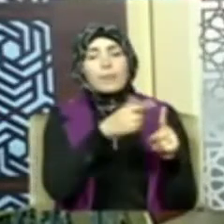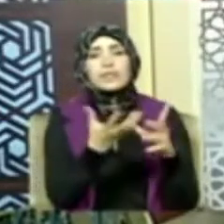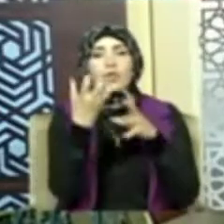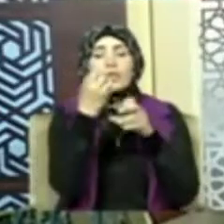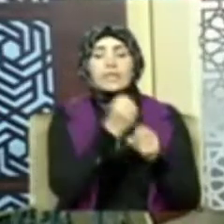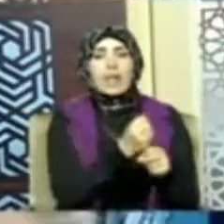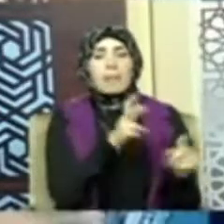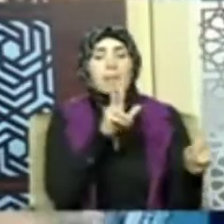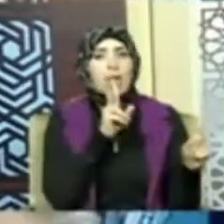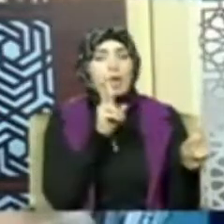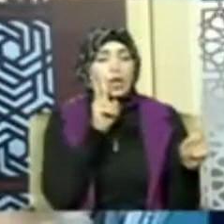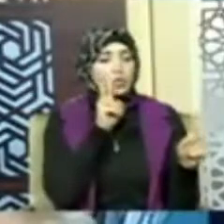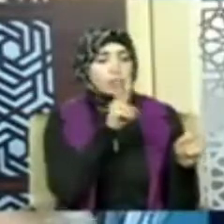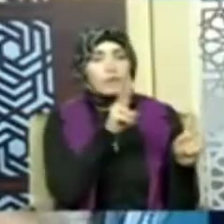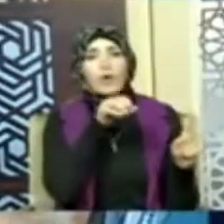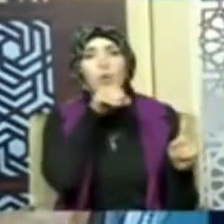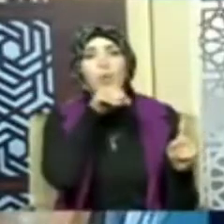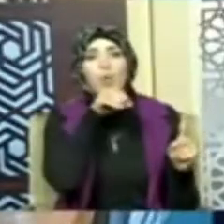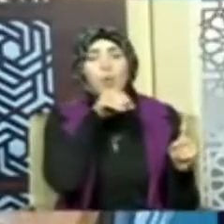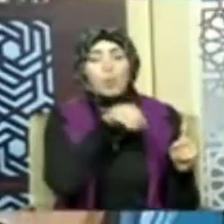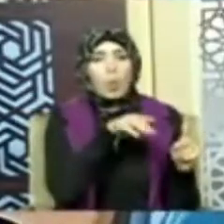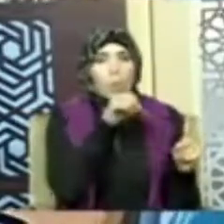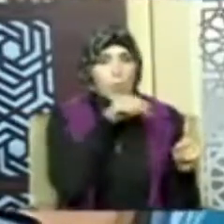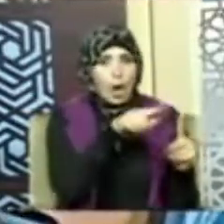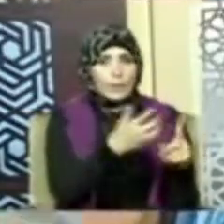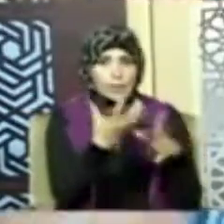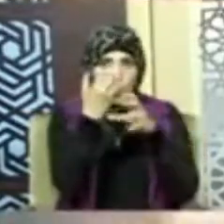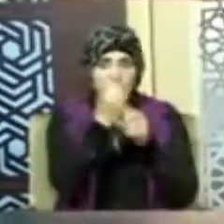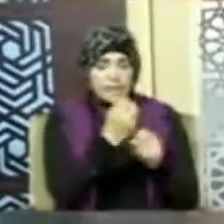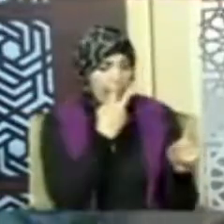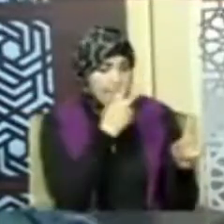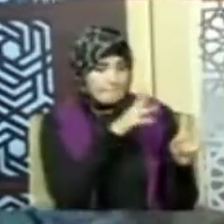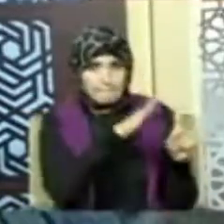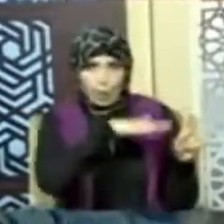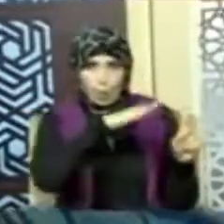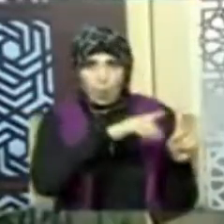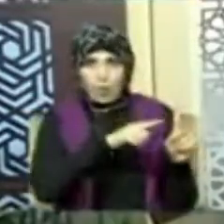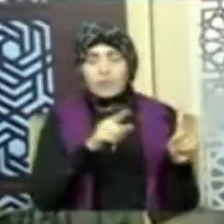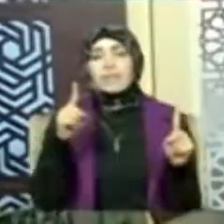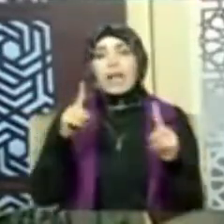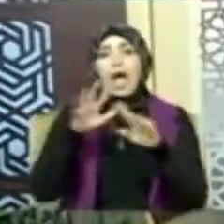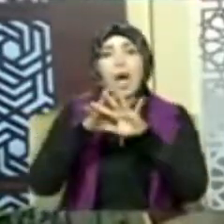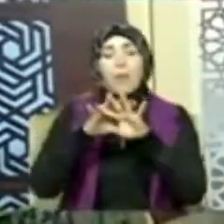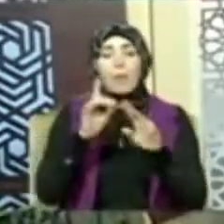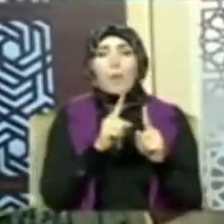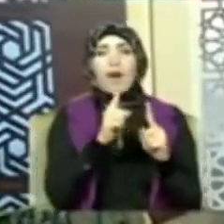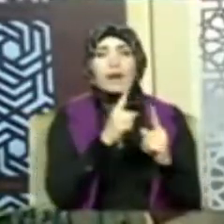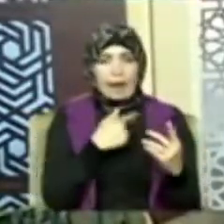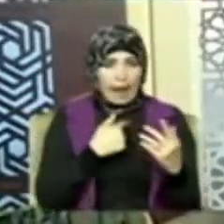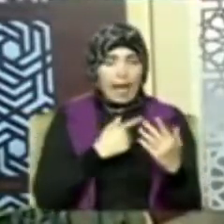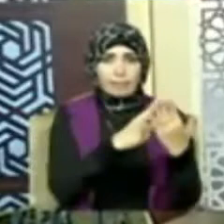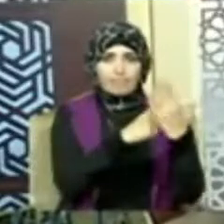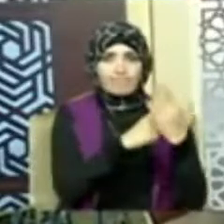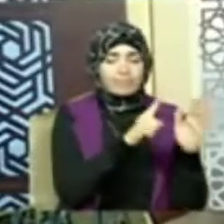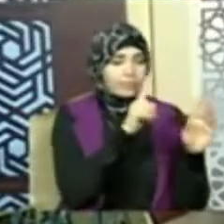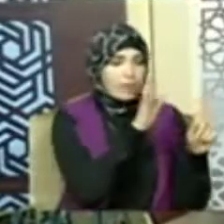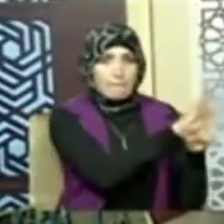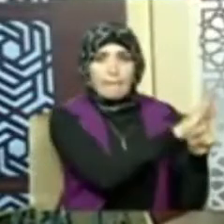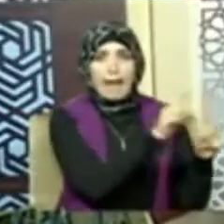عنه بنفسه على سيدنا رسول الله صلى الله عليه